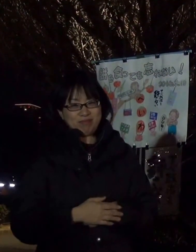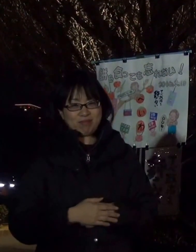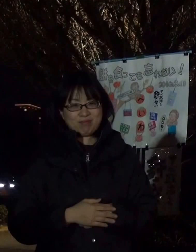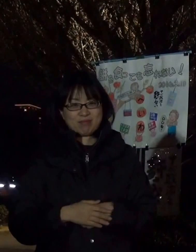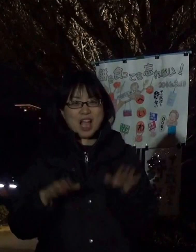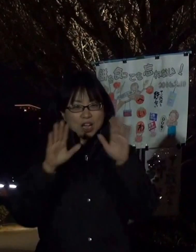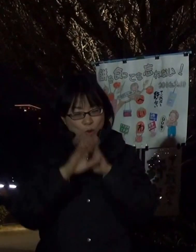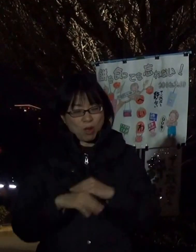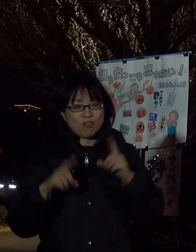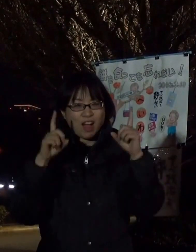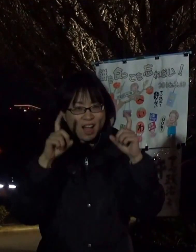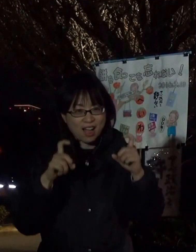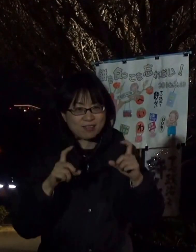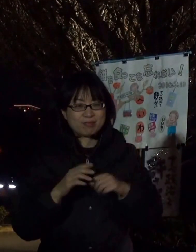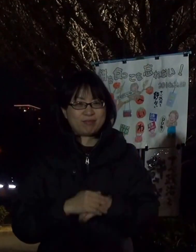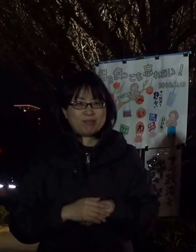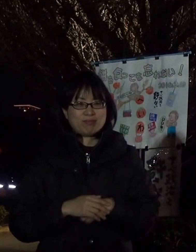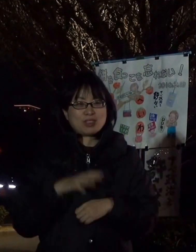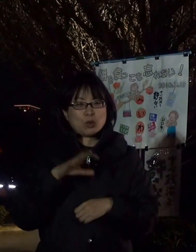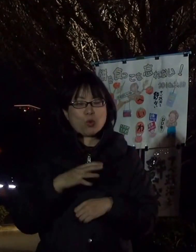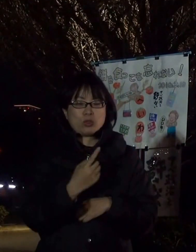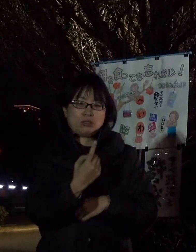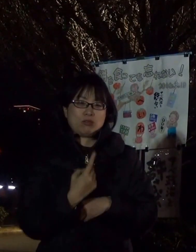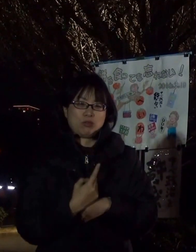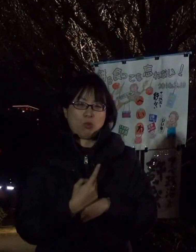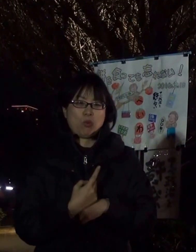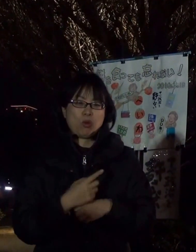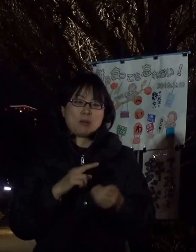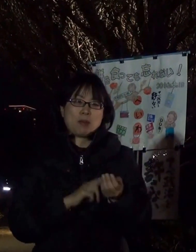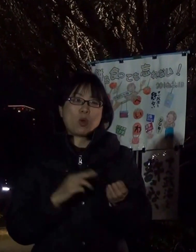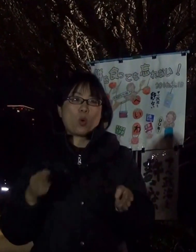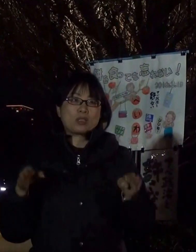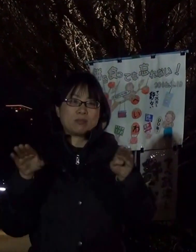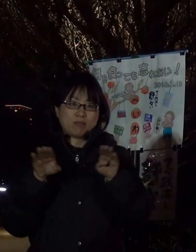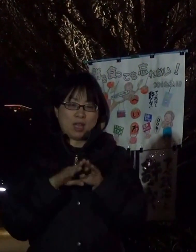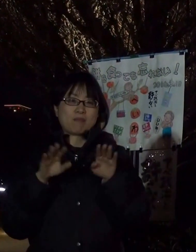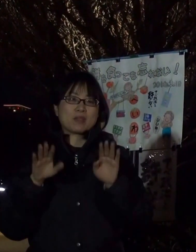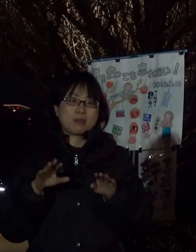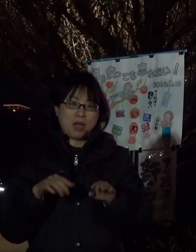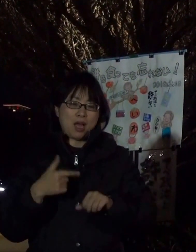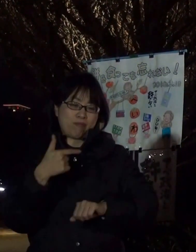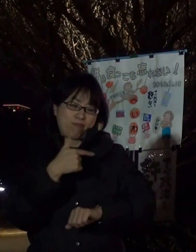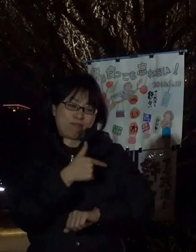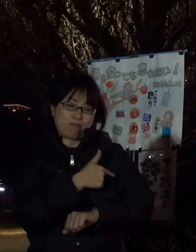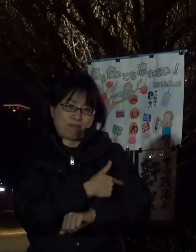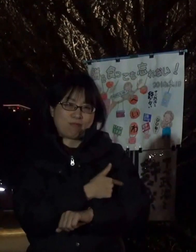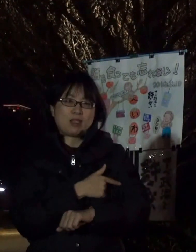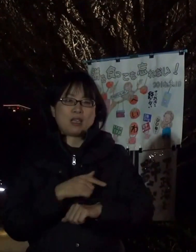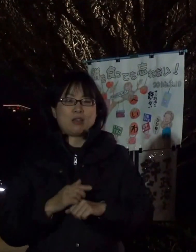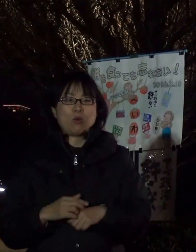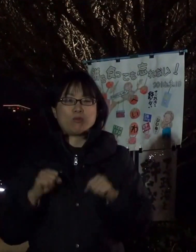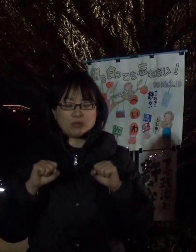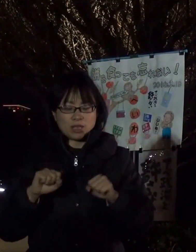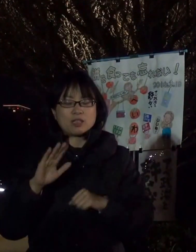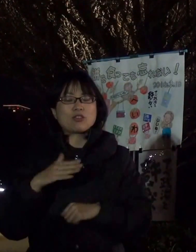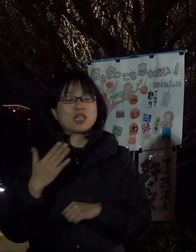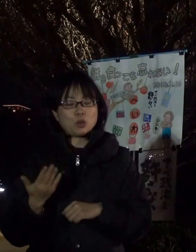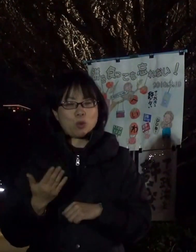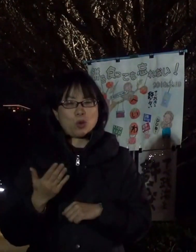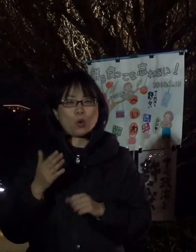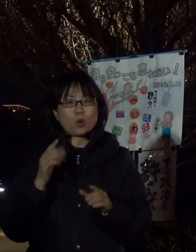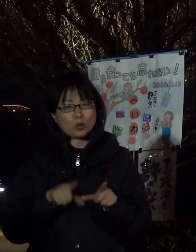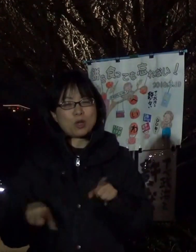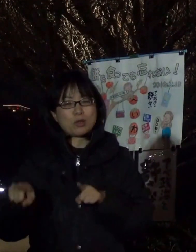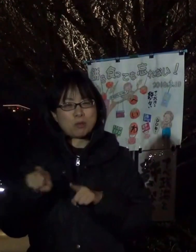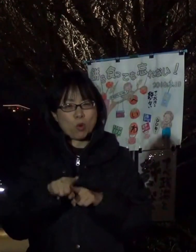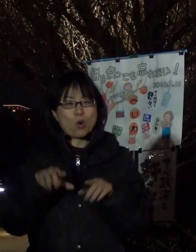ここに来ると、病院でね、今抗がん剤やってるんですけど、それやるよりここ来た方が元気になっちゃうっ